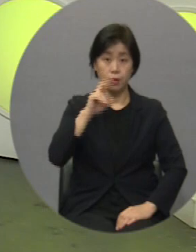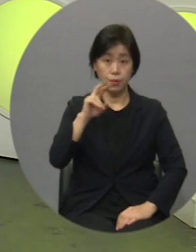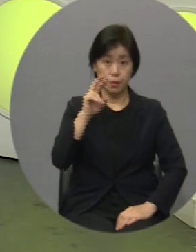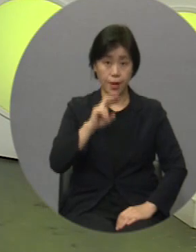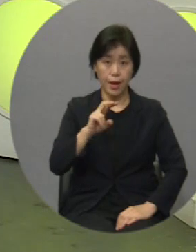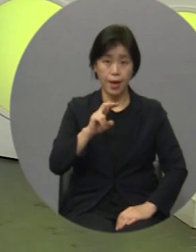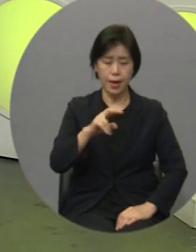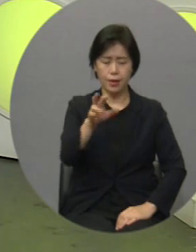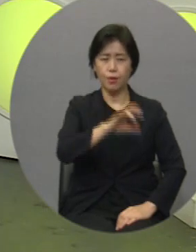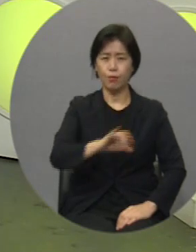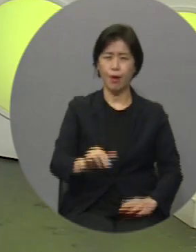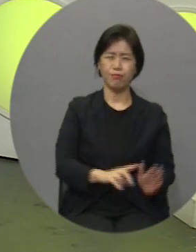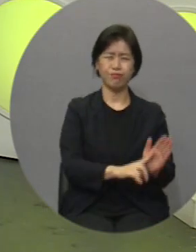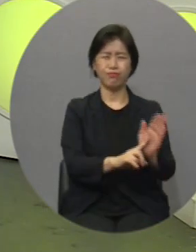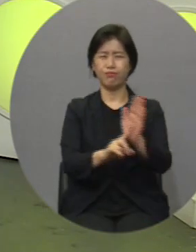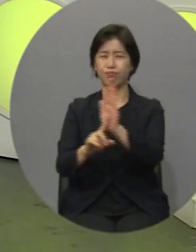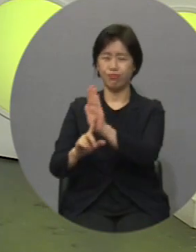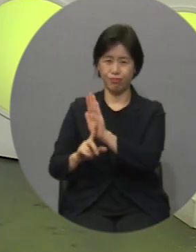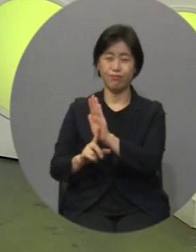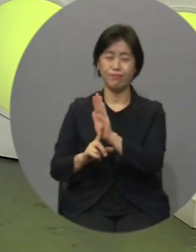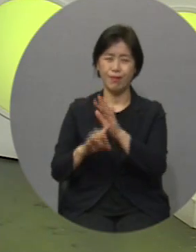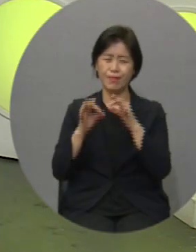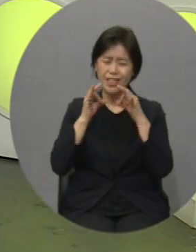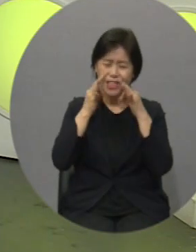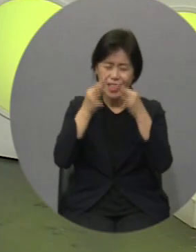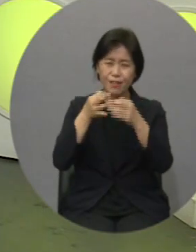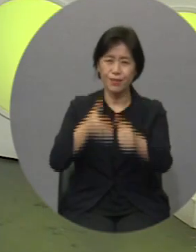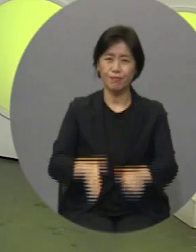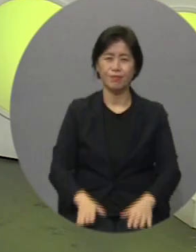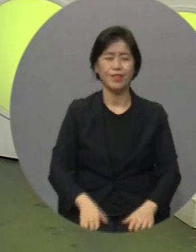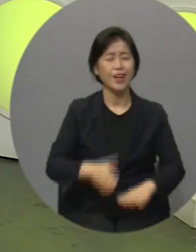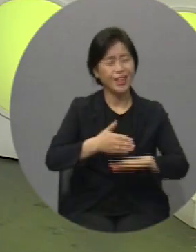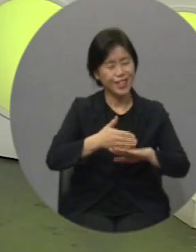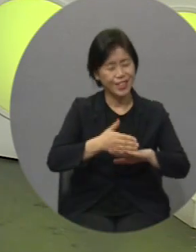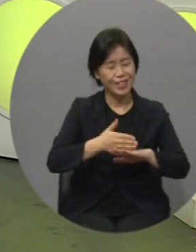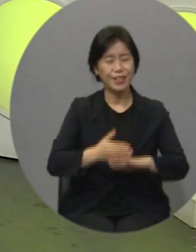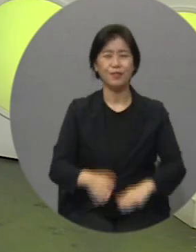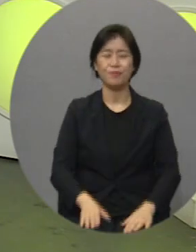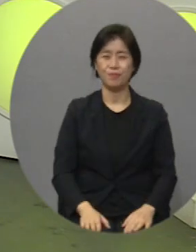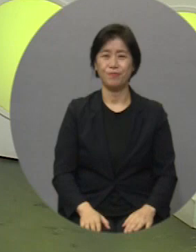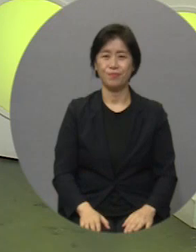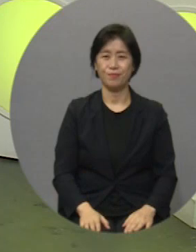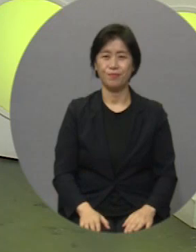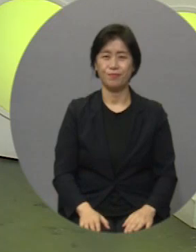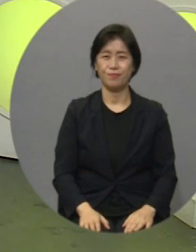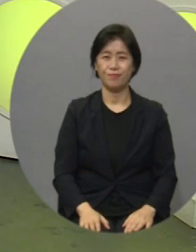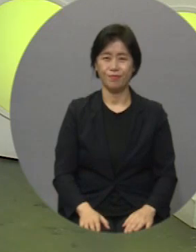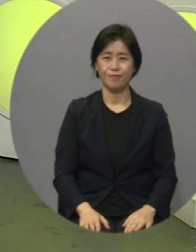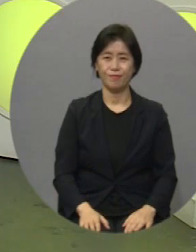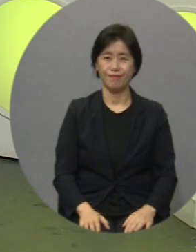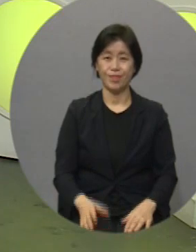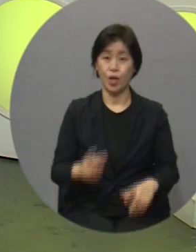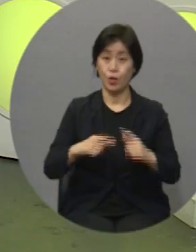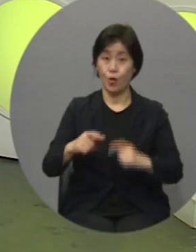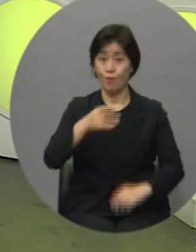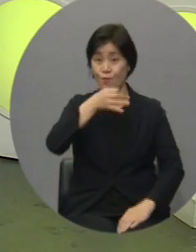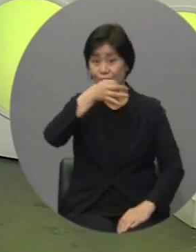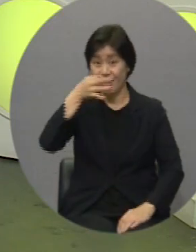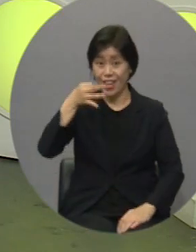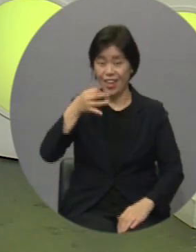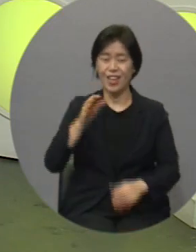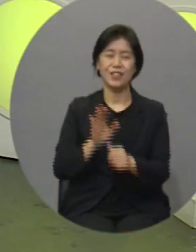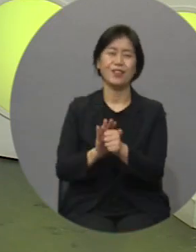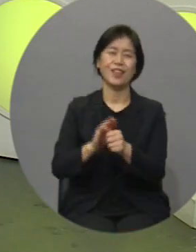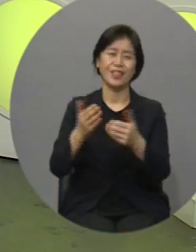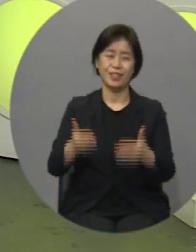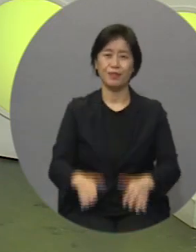노래를 전국에 네. 에, 알리도록 활동해 주시면 저희들이 네. 더 신바람이 나서 더욱 저희들도